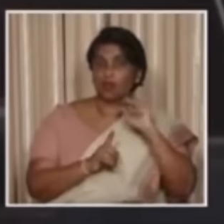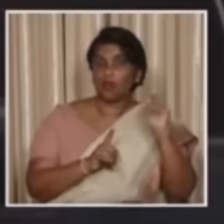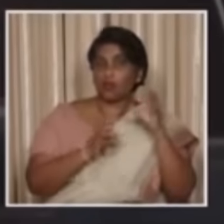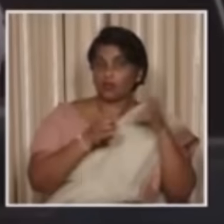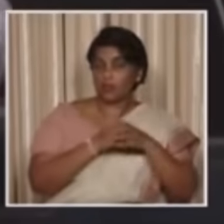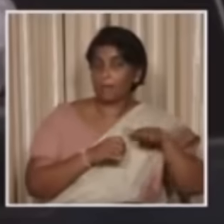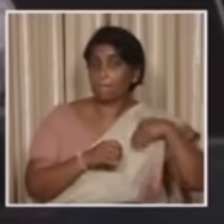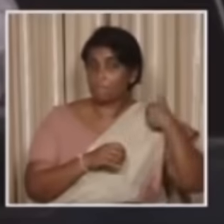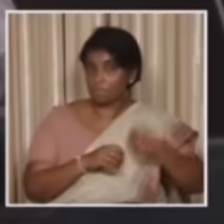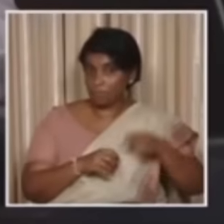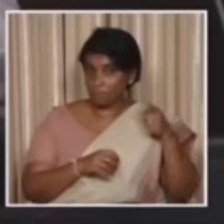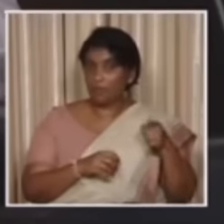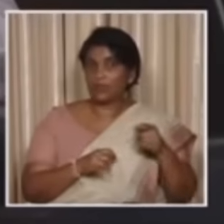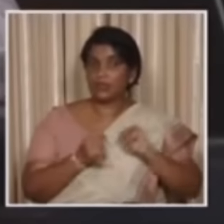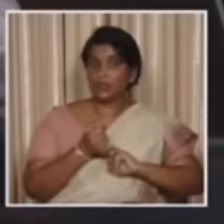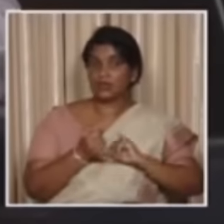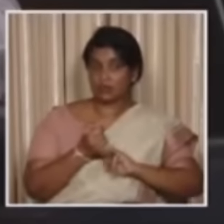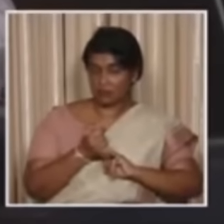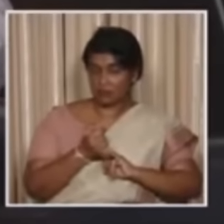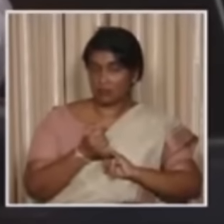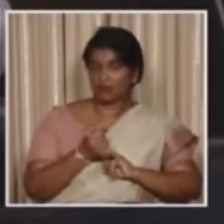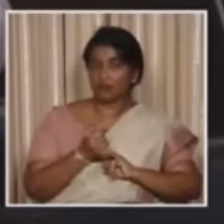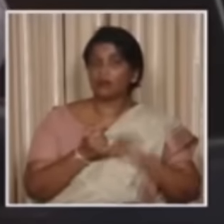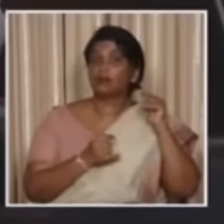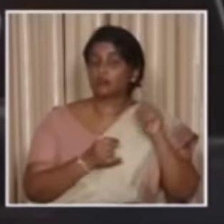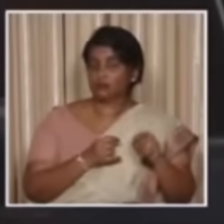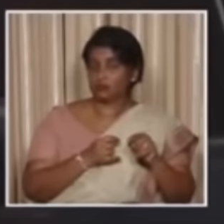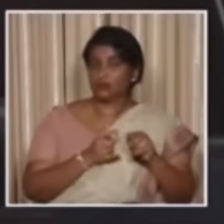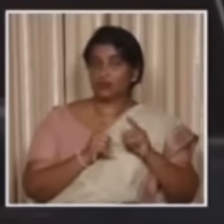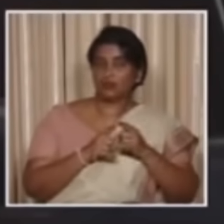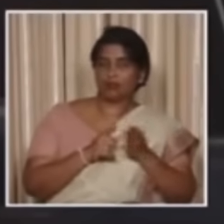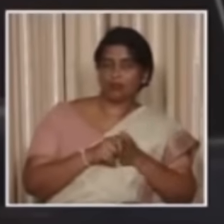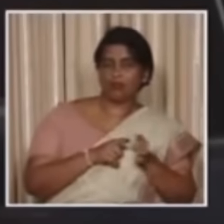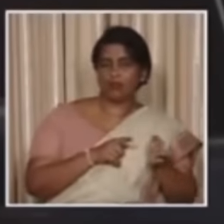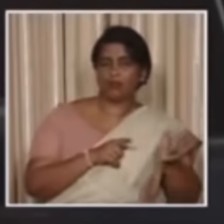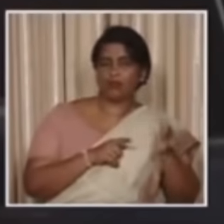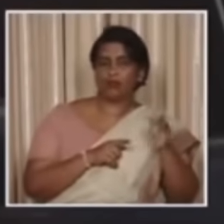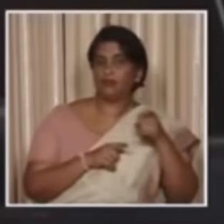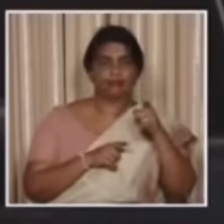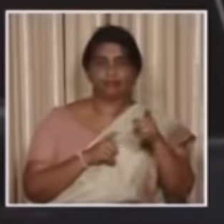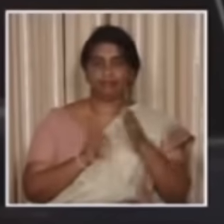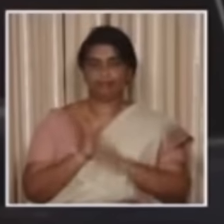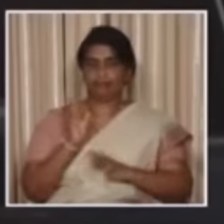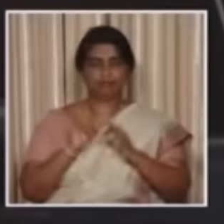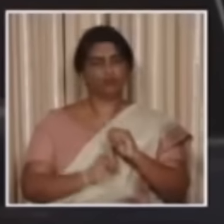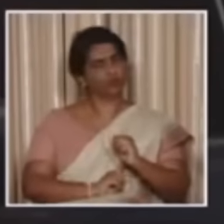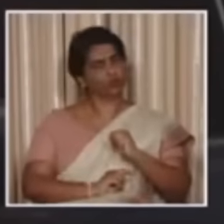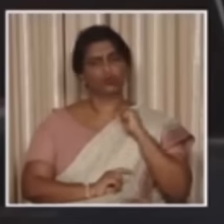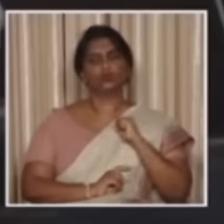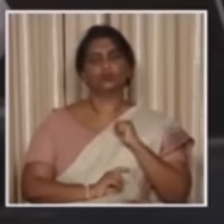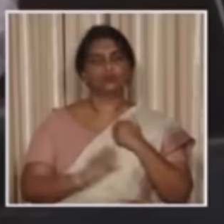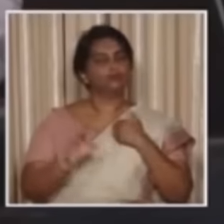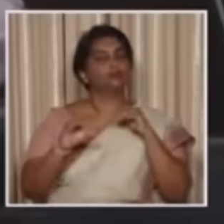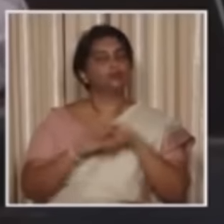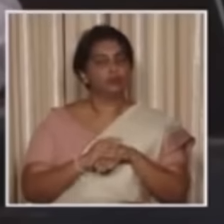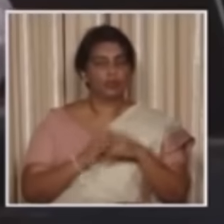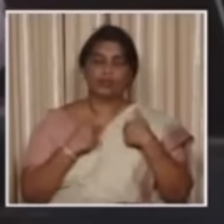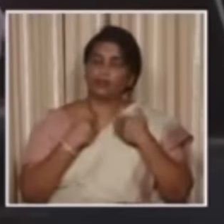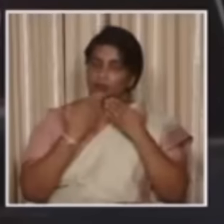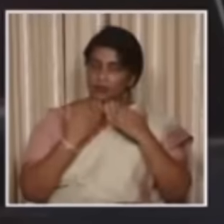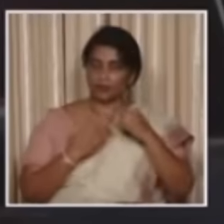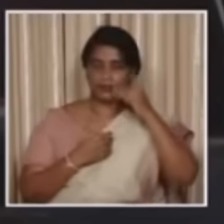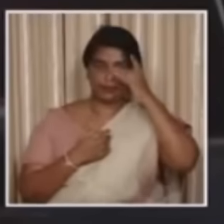कार्यमंडल प्रधानिया सागल रत्नायक मेके विनपेत्तकट अदिद्दी ओबतुमा मेकट मेदिहत्तेच्चगेन स्तुतिवंत